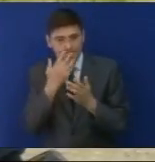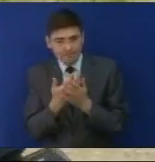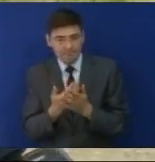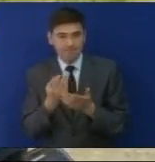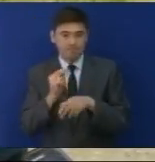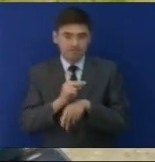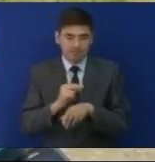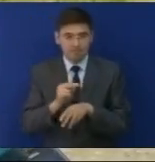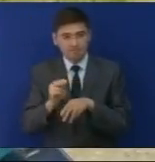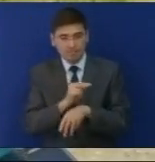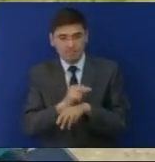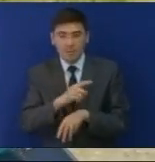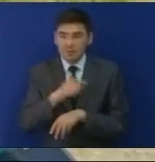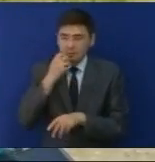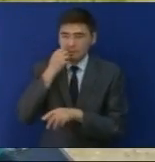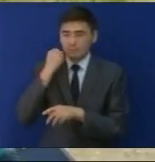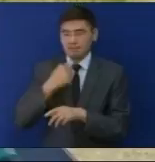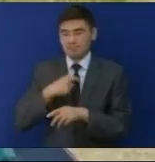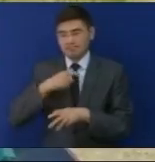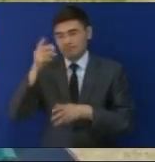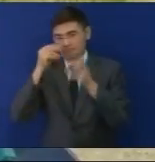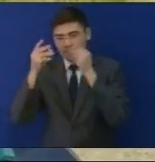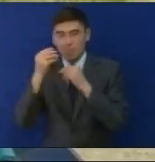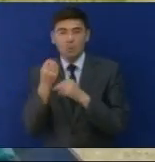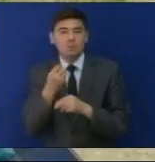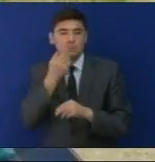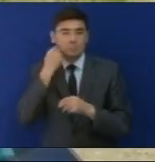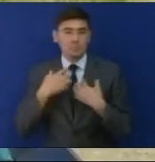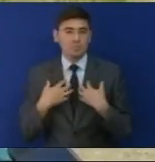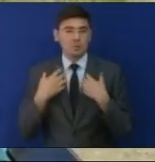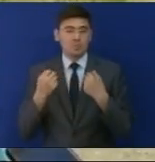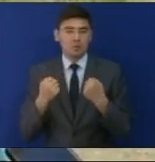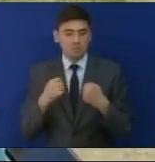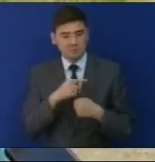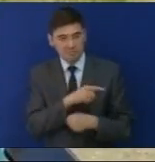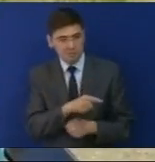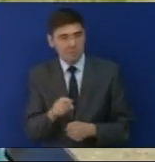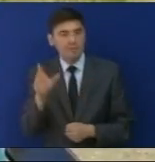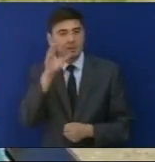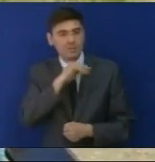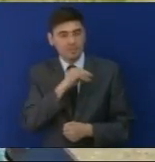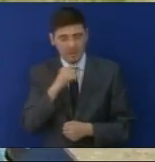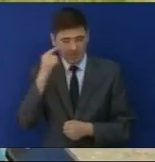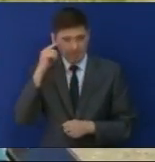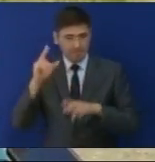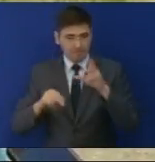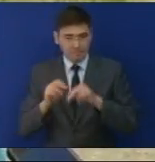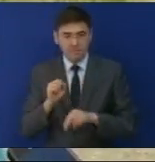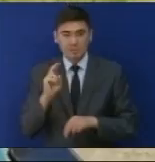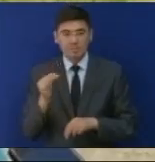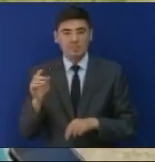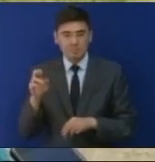же представляются все возможности укрепить свое здоровье детям. Я считаю, что эта акция нужная, ее